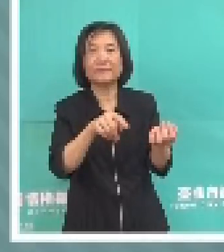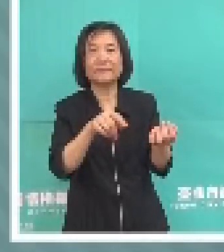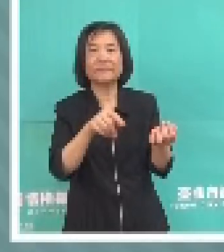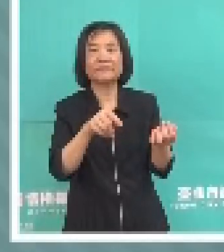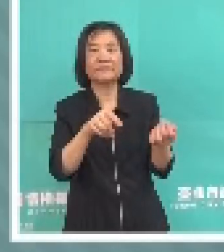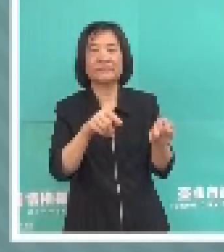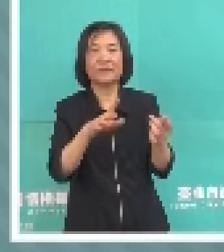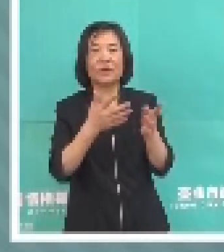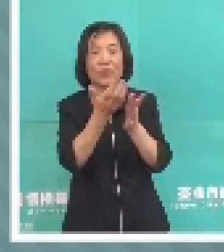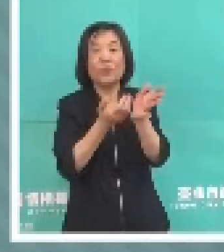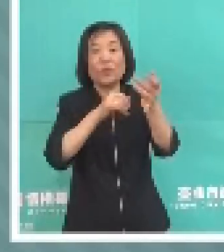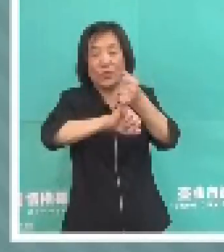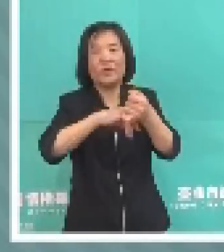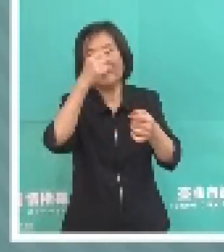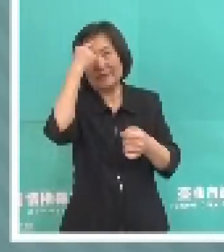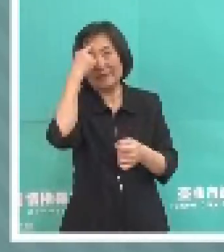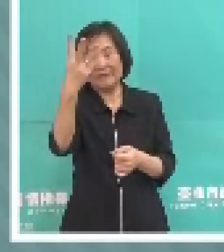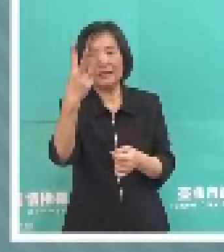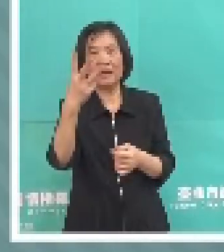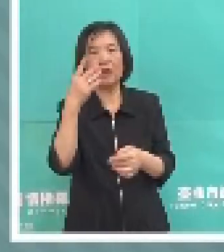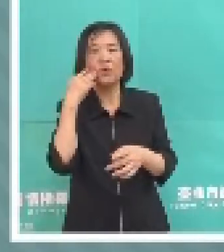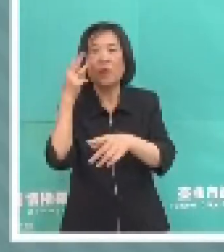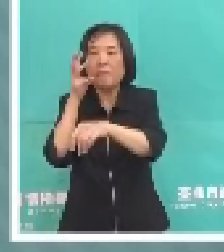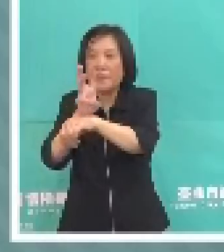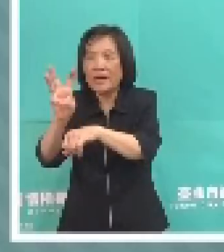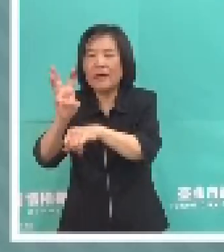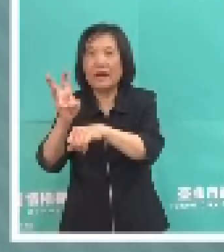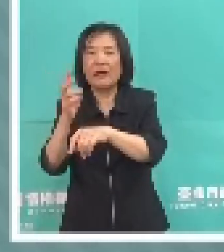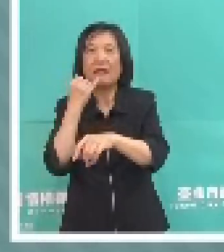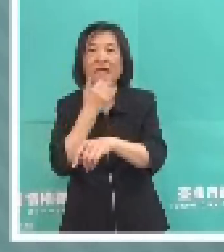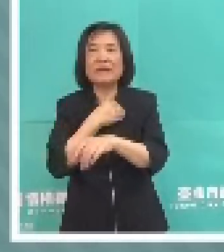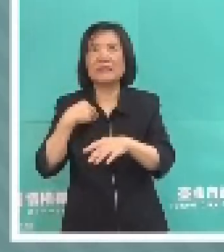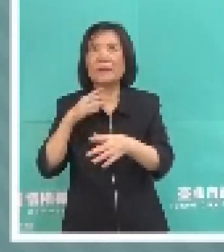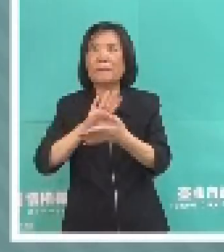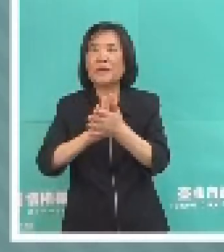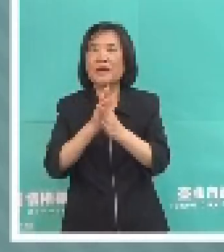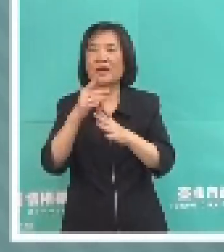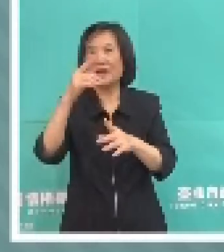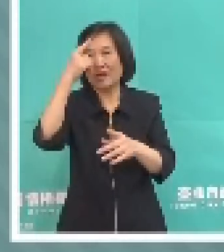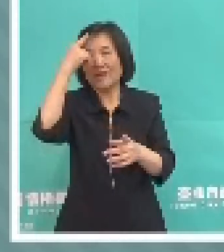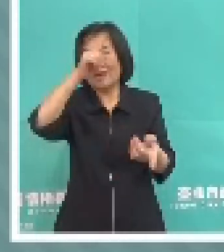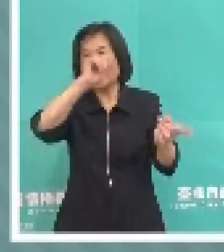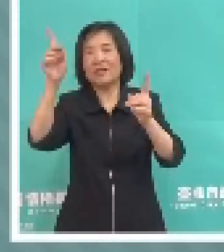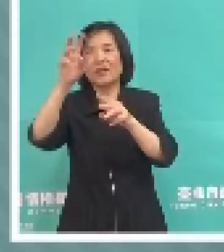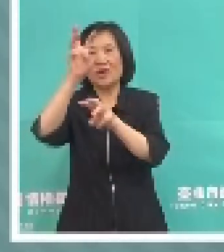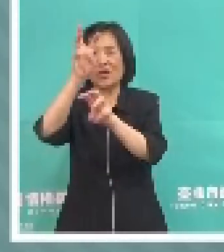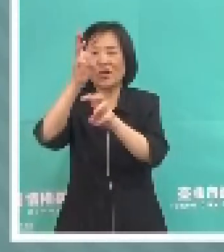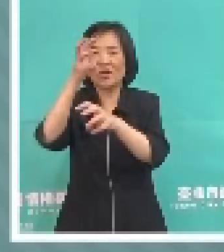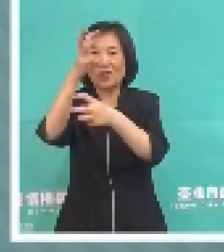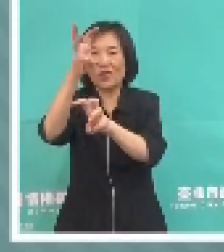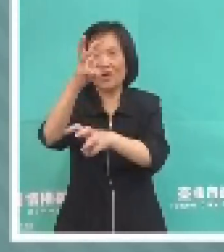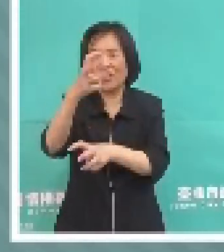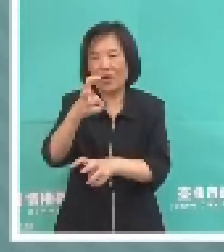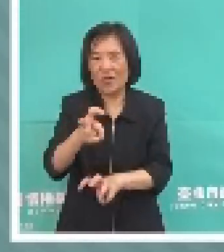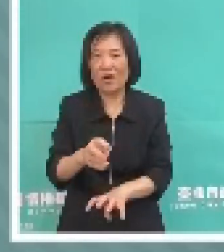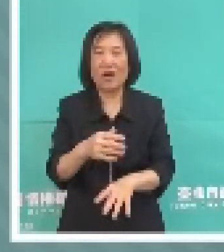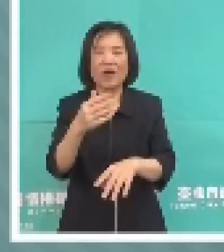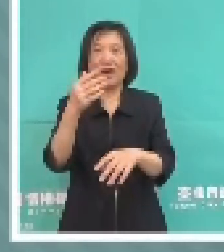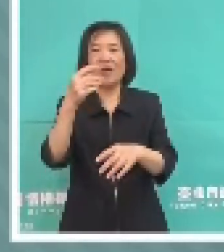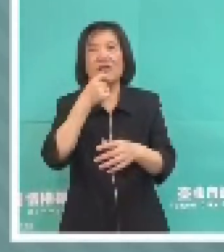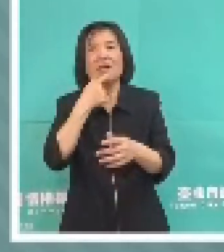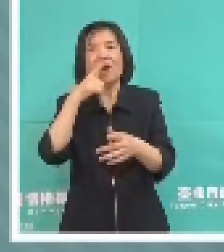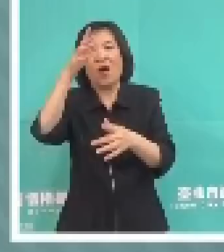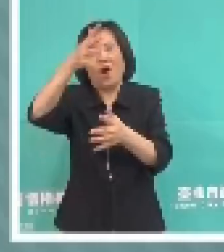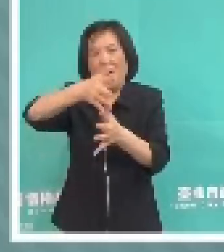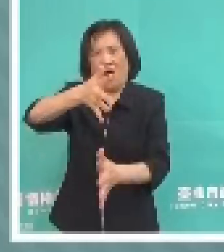有预约三天嘛，就那个半小时这样搭哈，一天九个就变十八个。那个搭起来太长了，像那话市